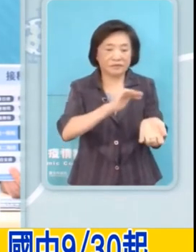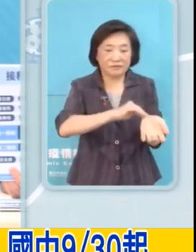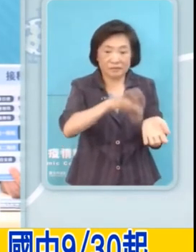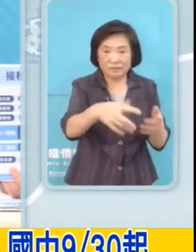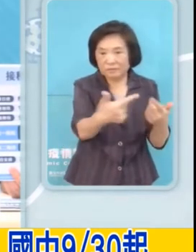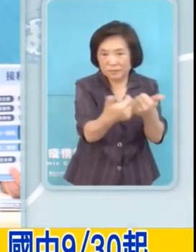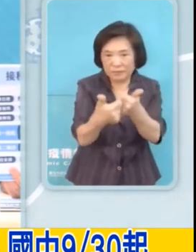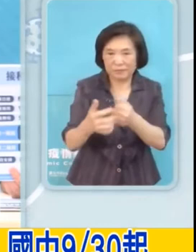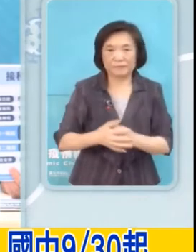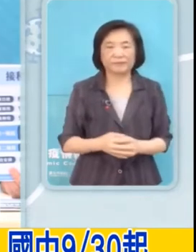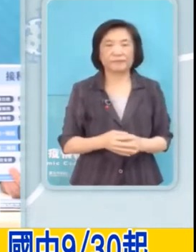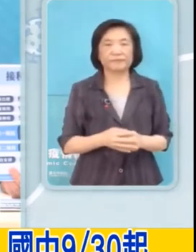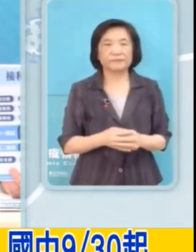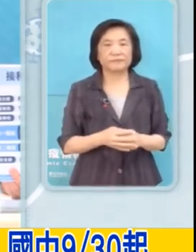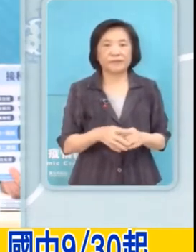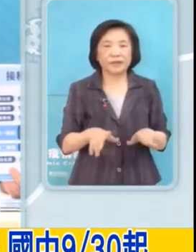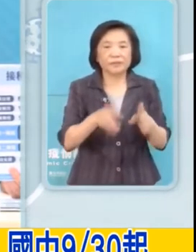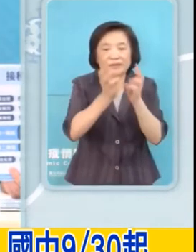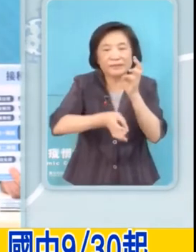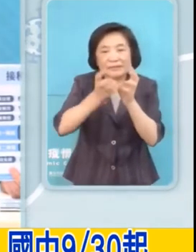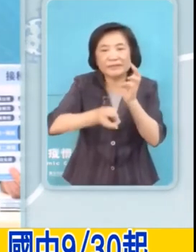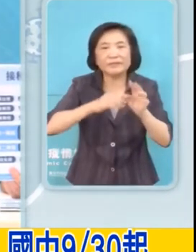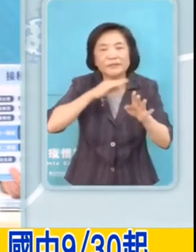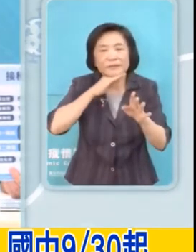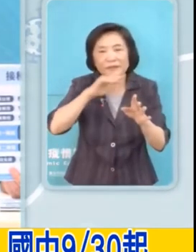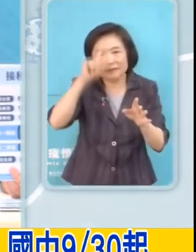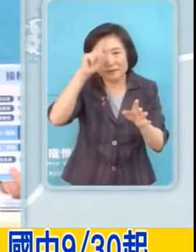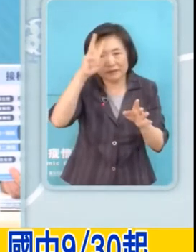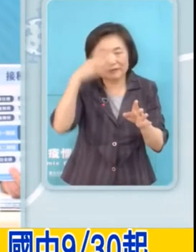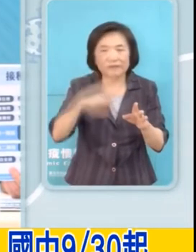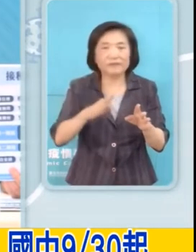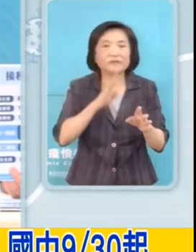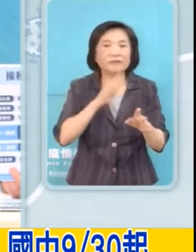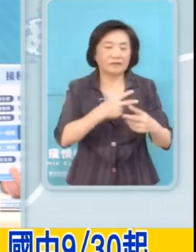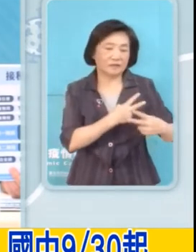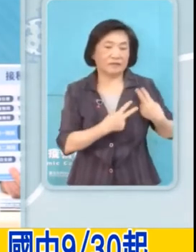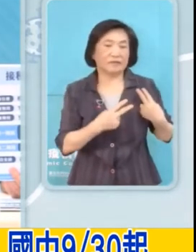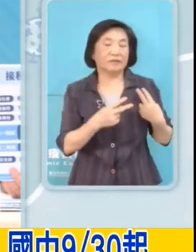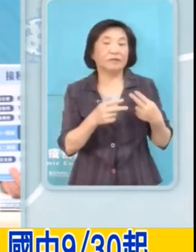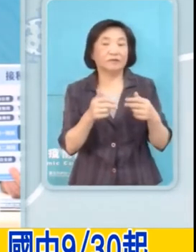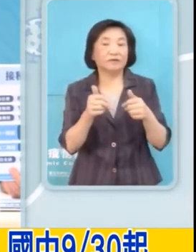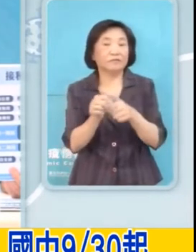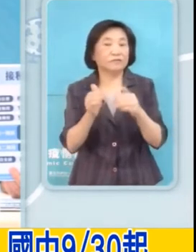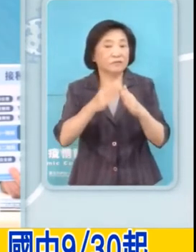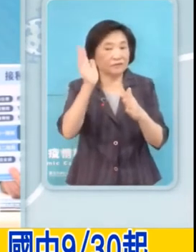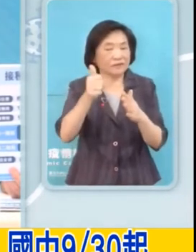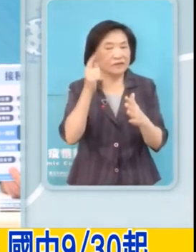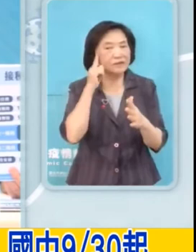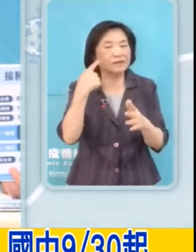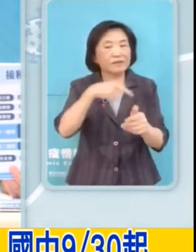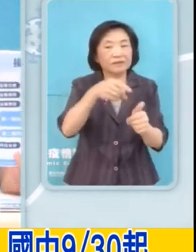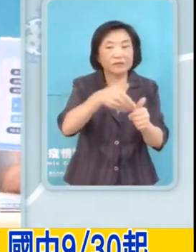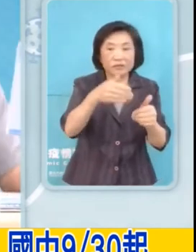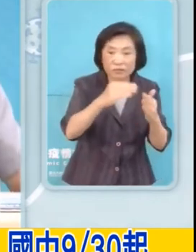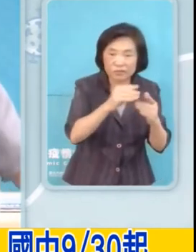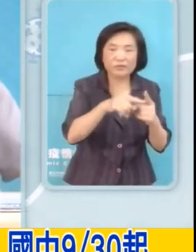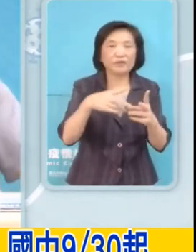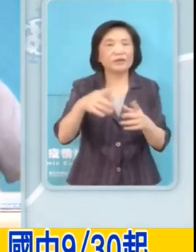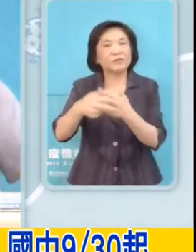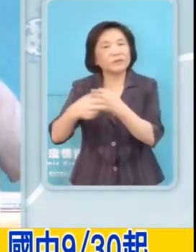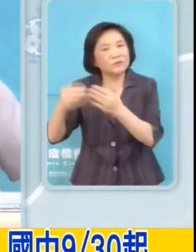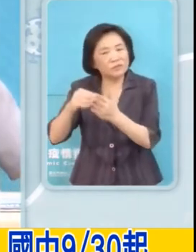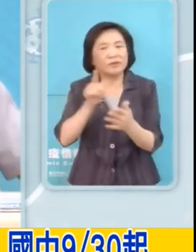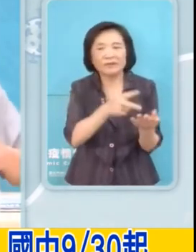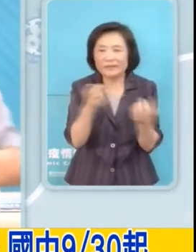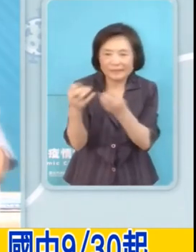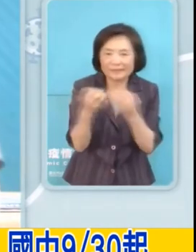对。啊，然后一些细节哦，我们这几天会请蔡副市长跟教育局跟卫生局哦，关于这接种的细节再去